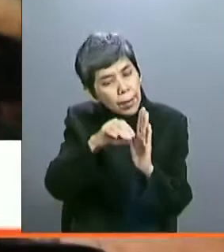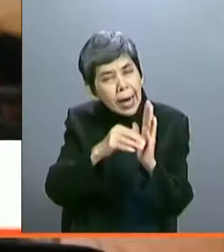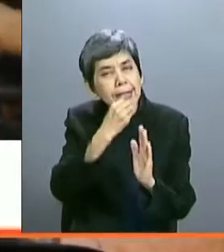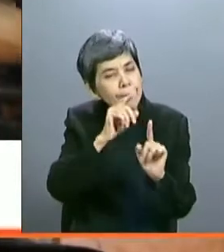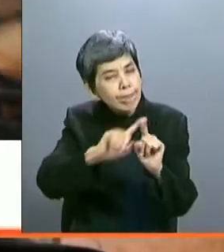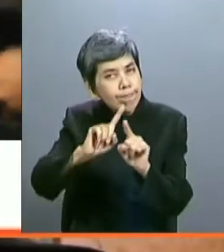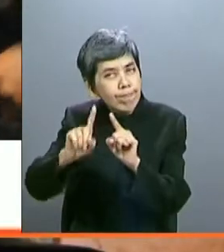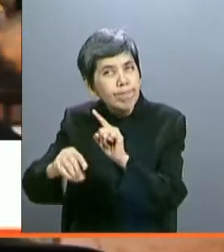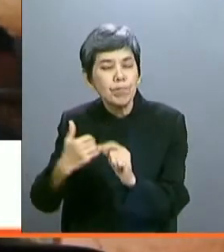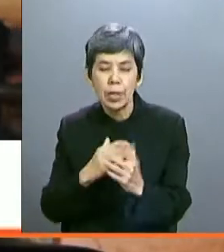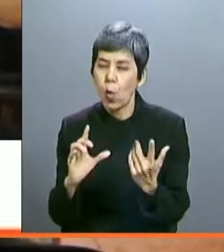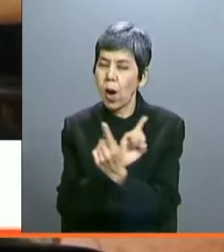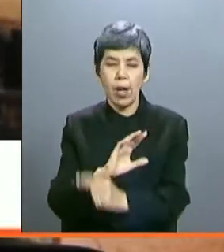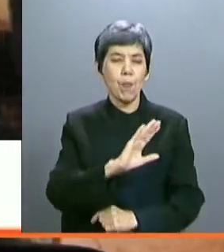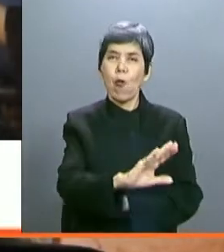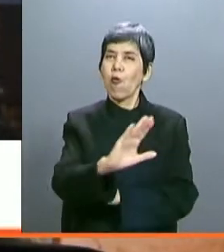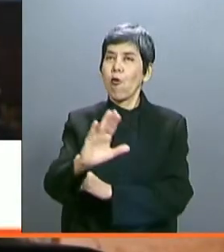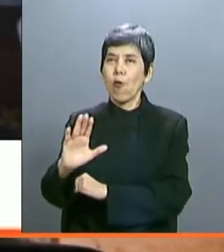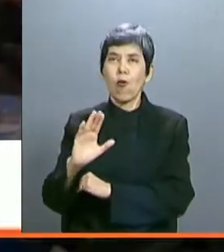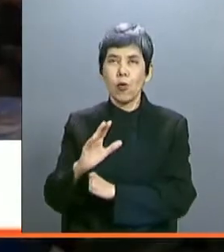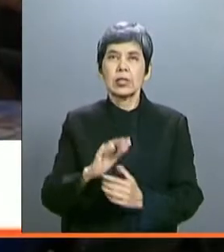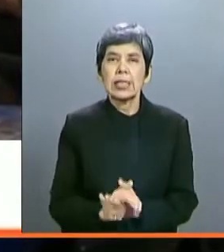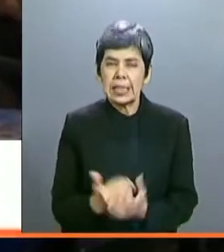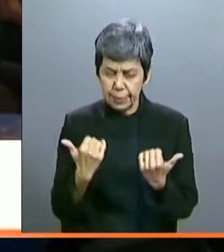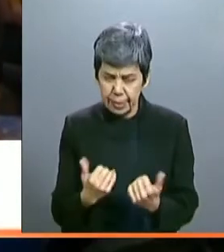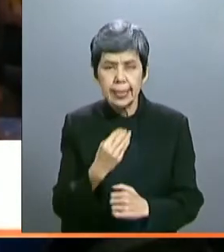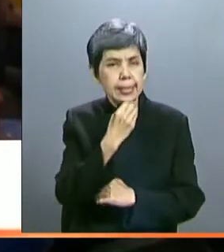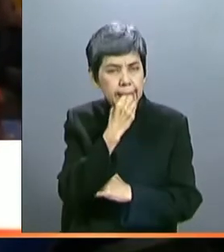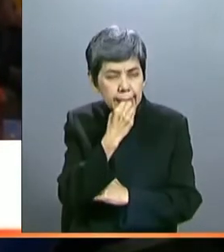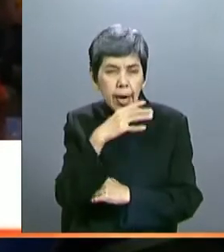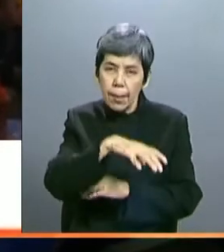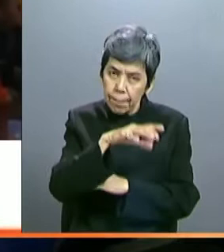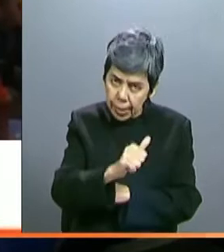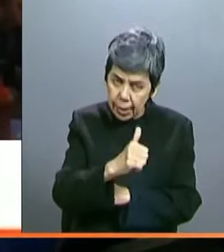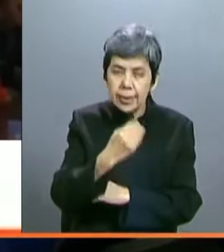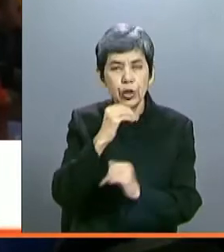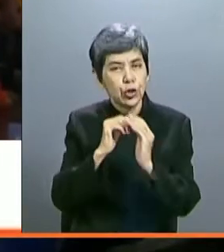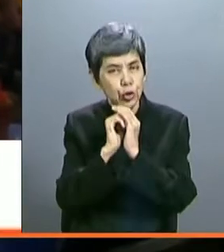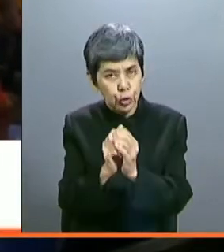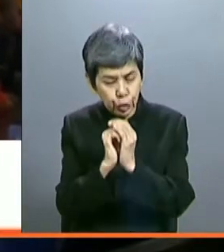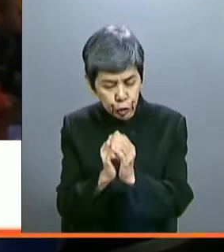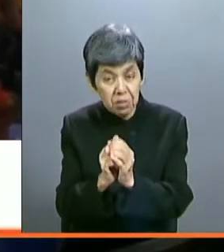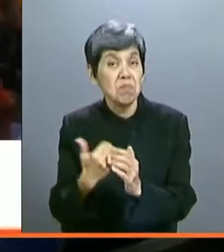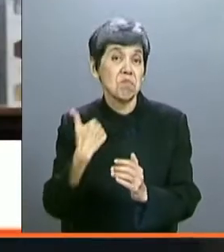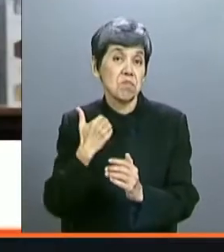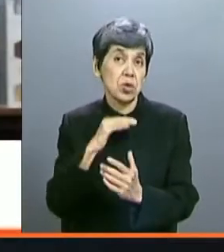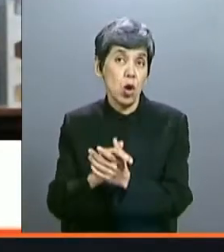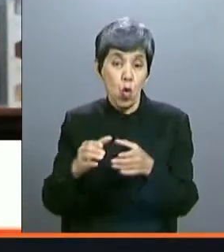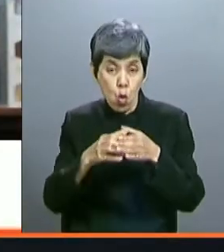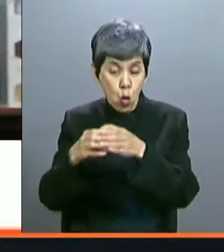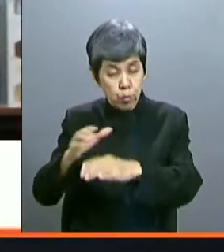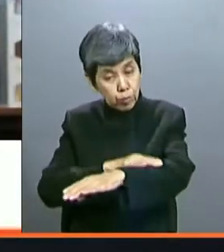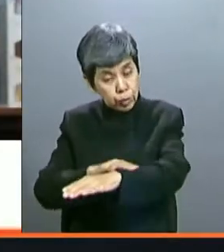ายตามวิถีของคนในพื้นที่มีทั้งอาหารเมืองอาหารจีนไปจนถึงอาหารของกลุ่มชาติพัน